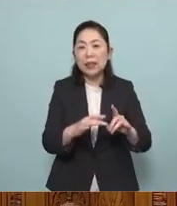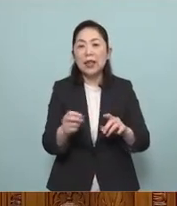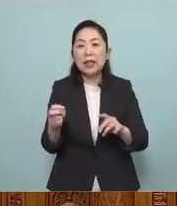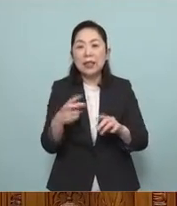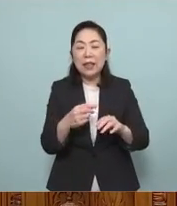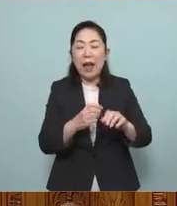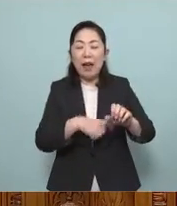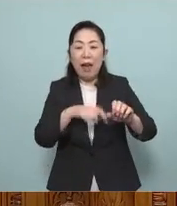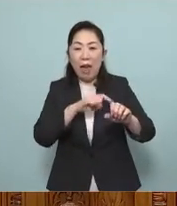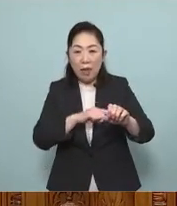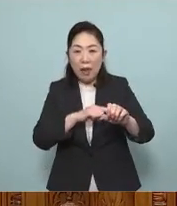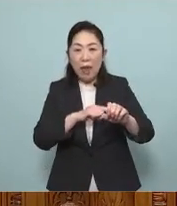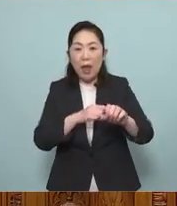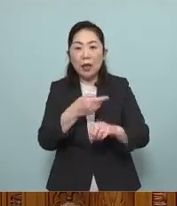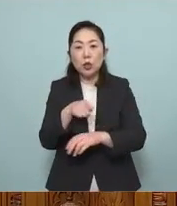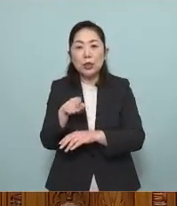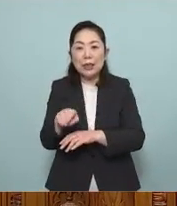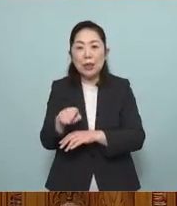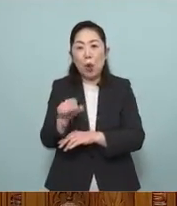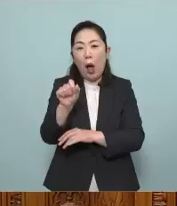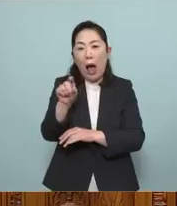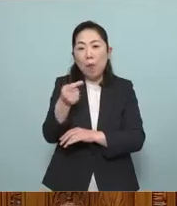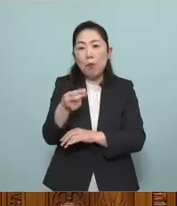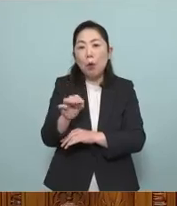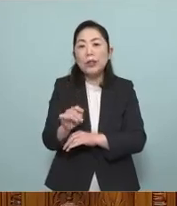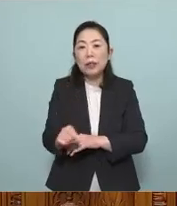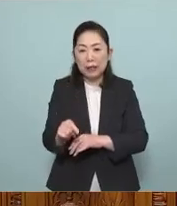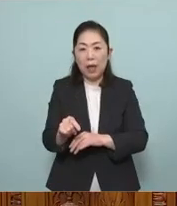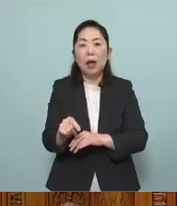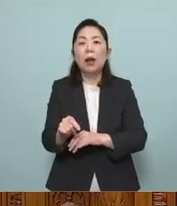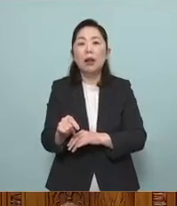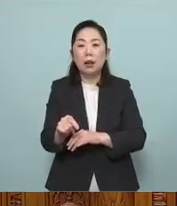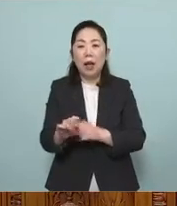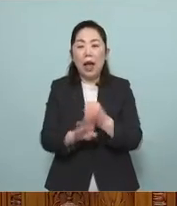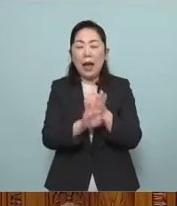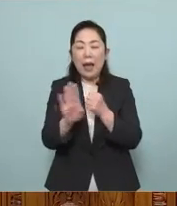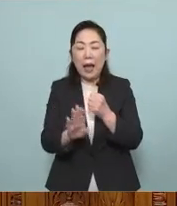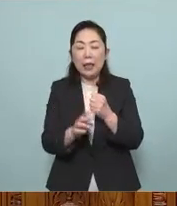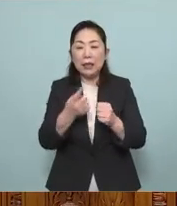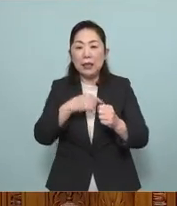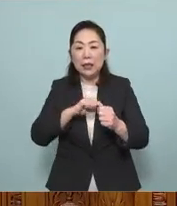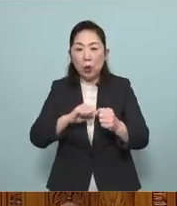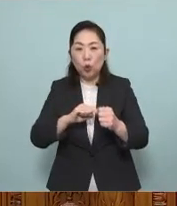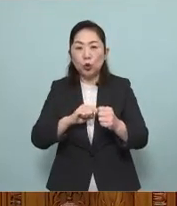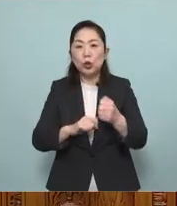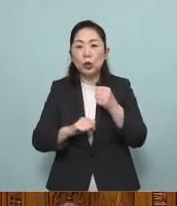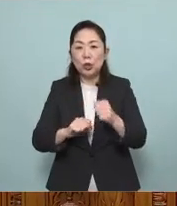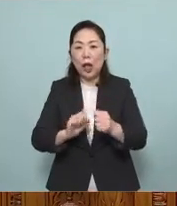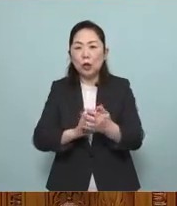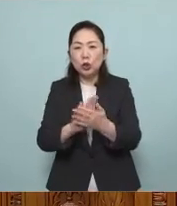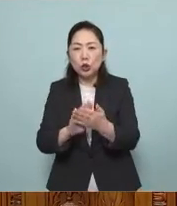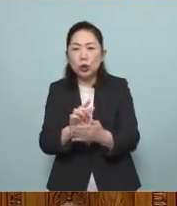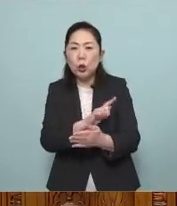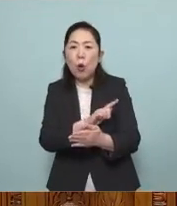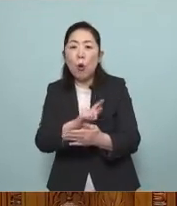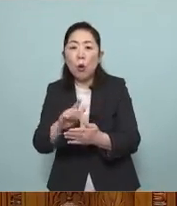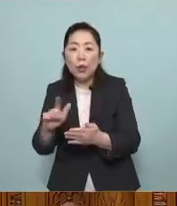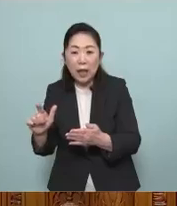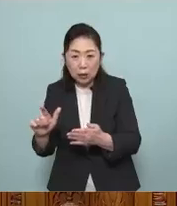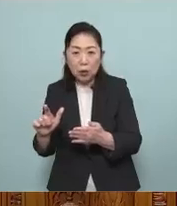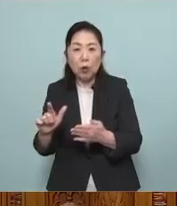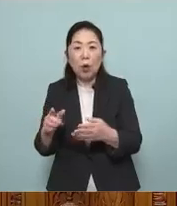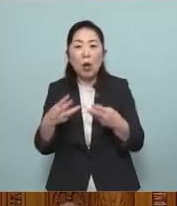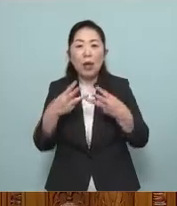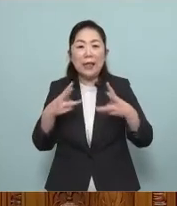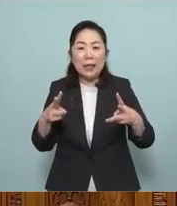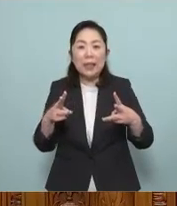はじめ、水素、アンモニア、革新原子力、核融合など、非炭素電源、需